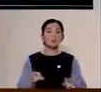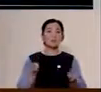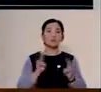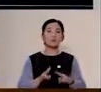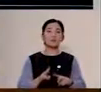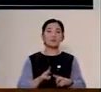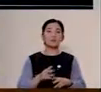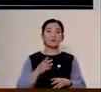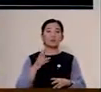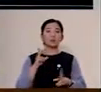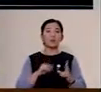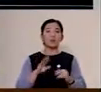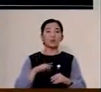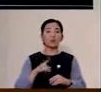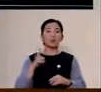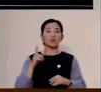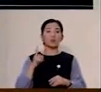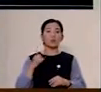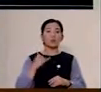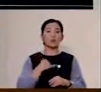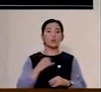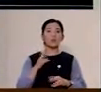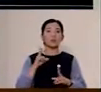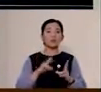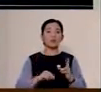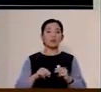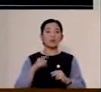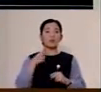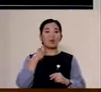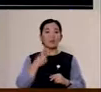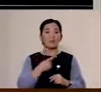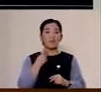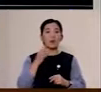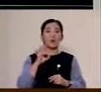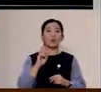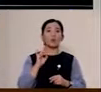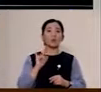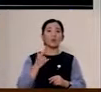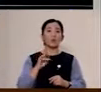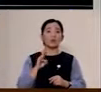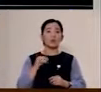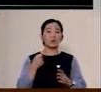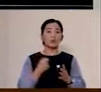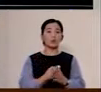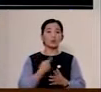Осталось сотни. А после сотни у нас округлились. Значит, говорим, округлено до